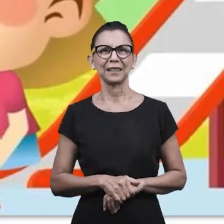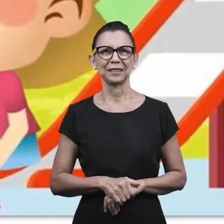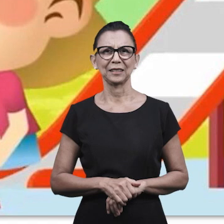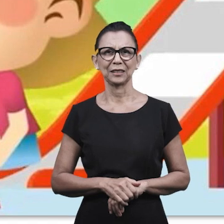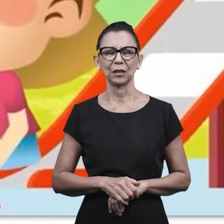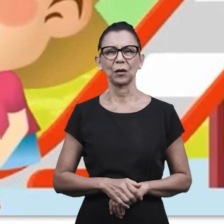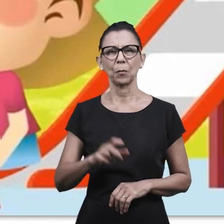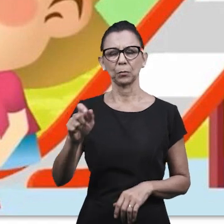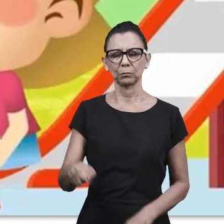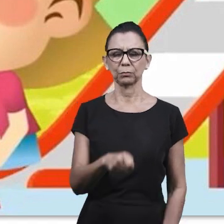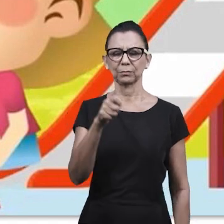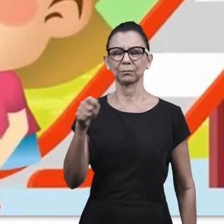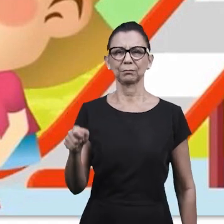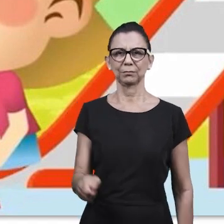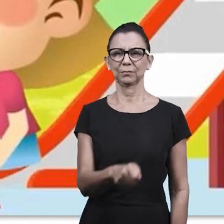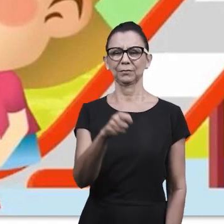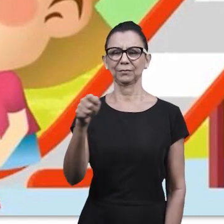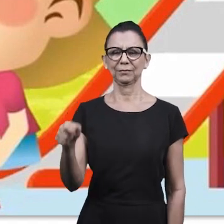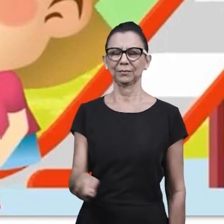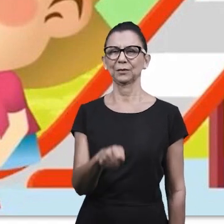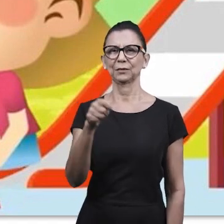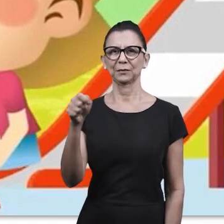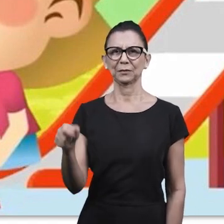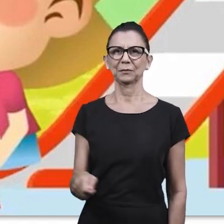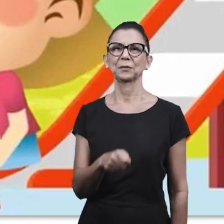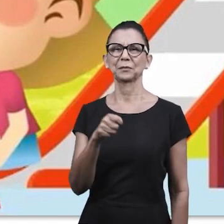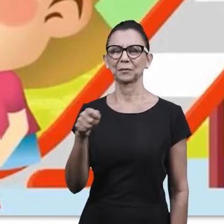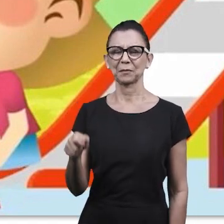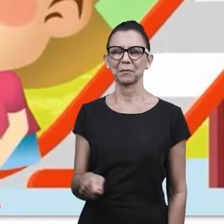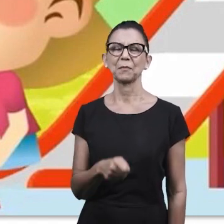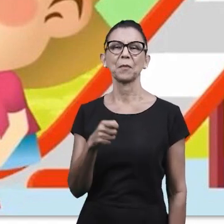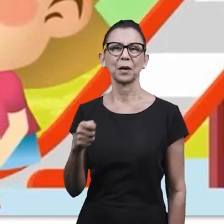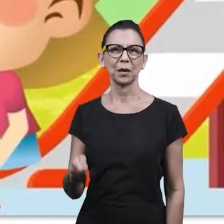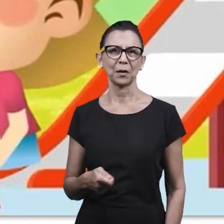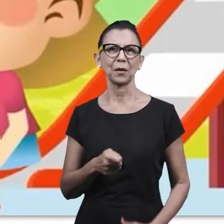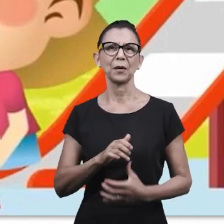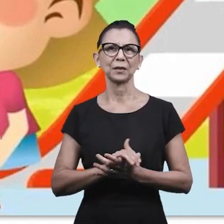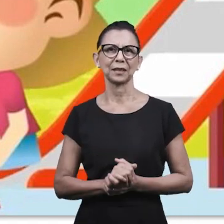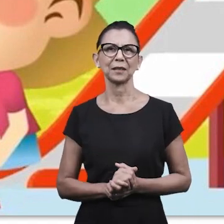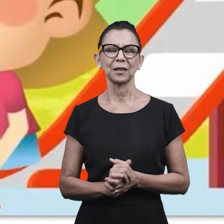le jeu, quand nous répétons un jeu,